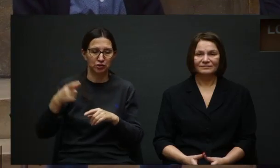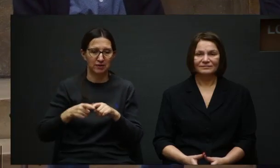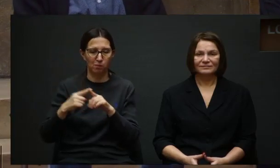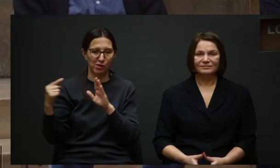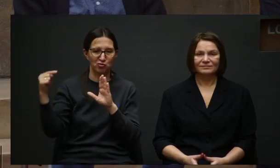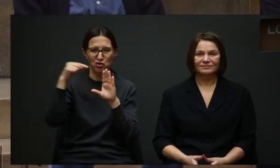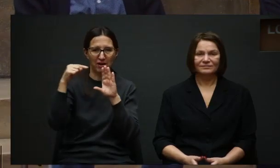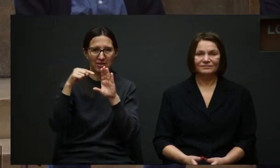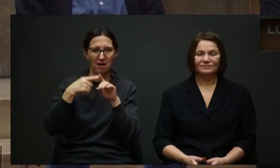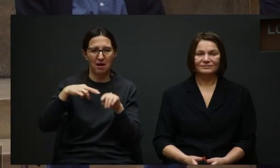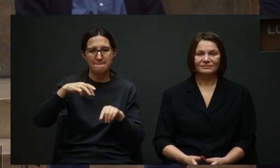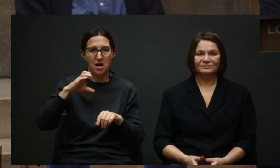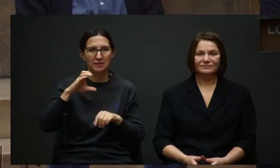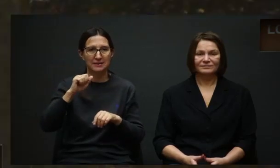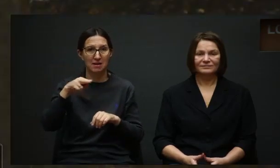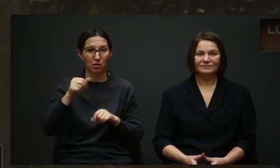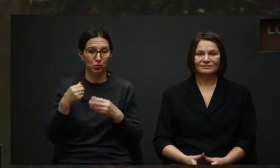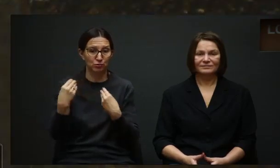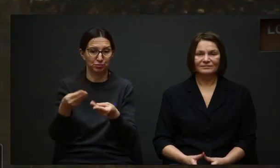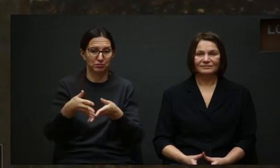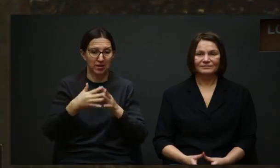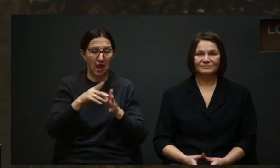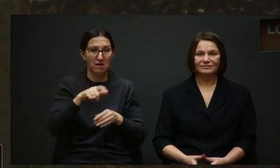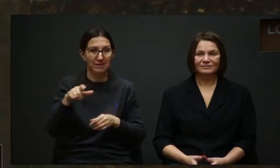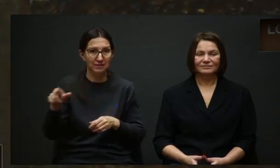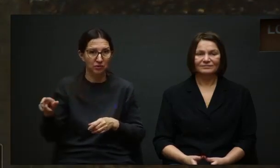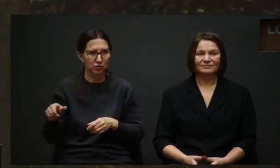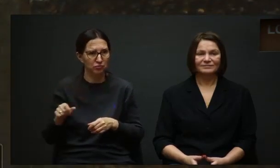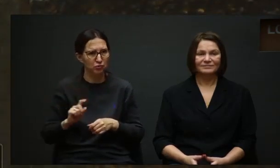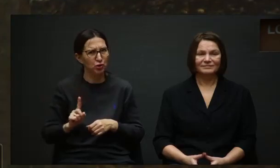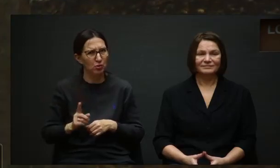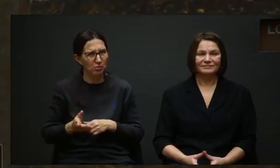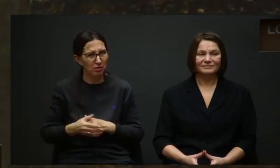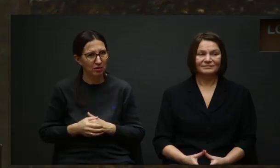мансарду. Вот. Что?